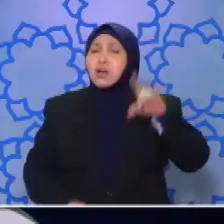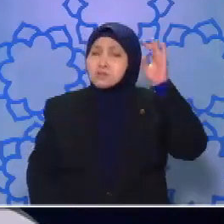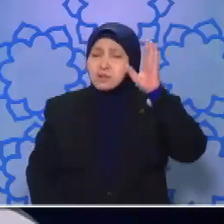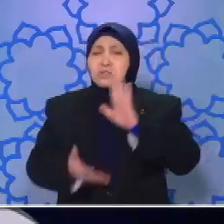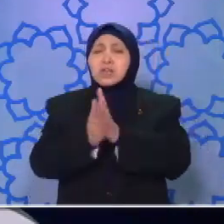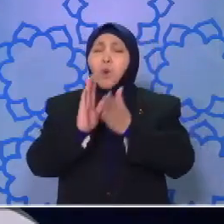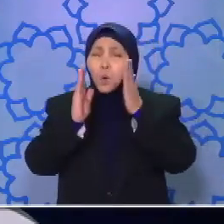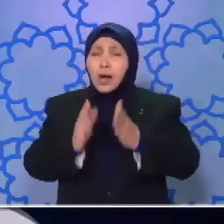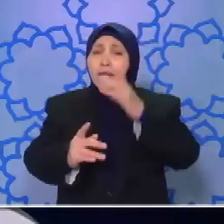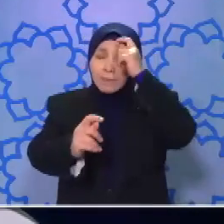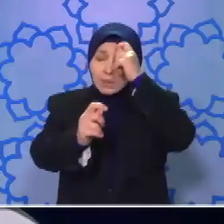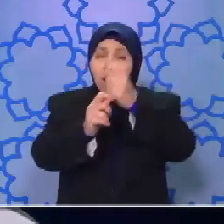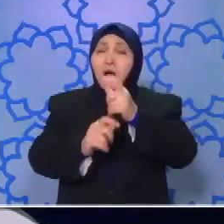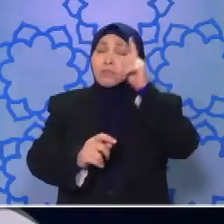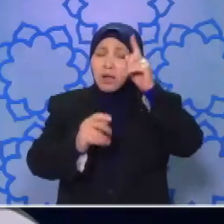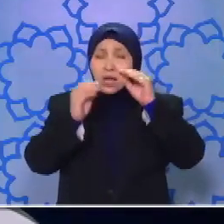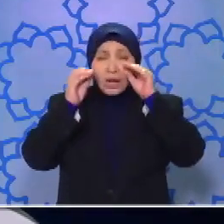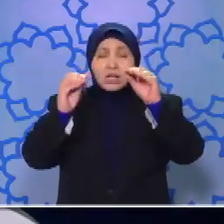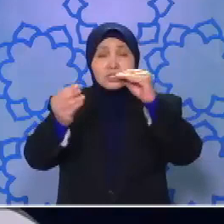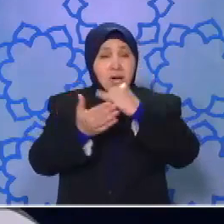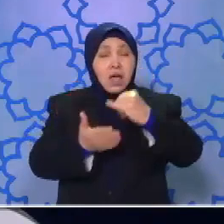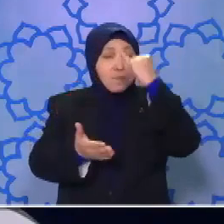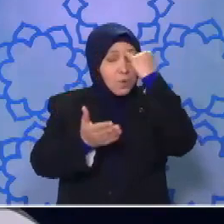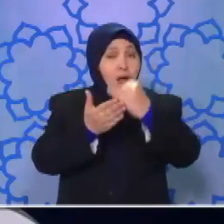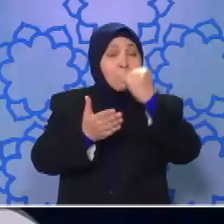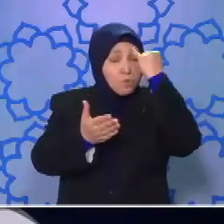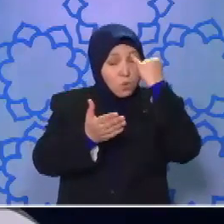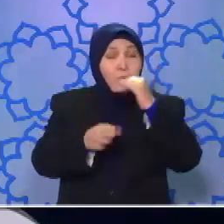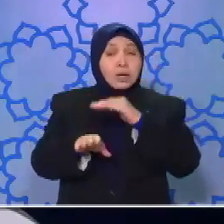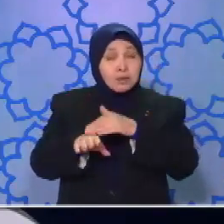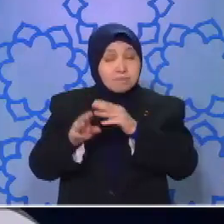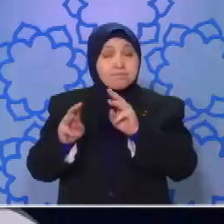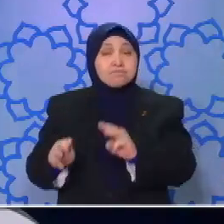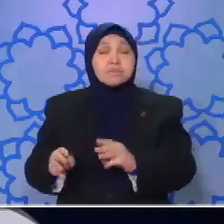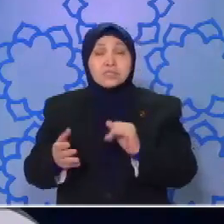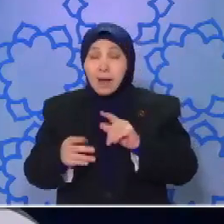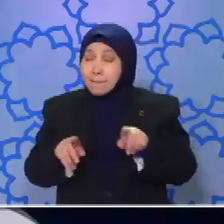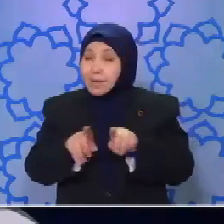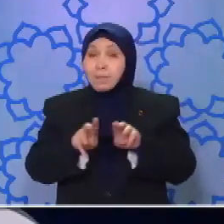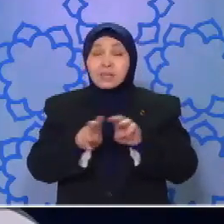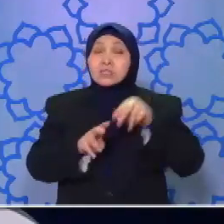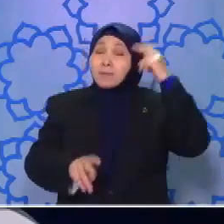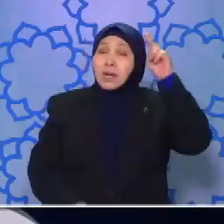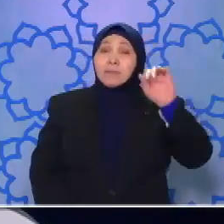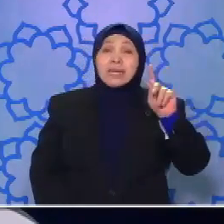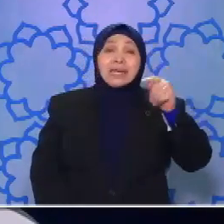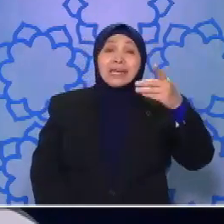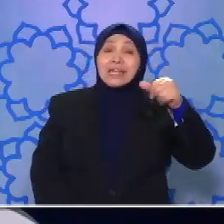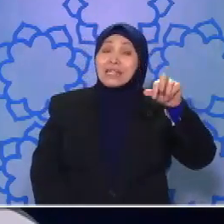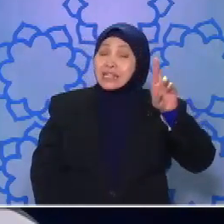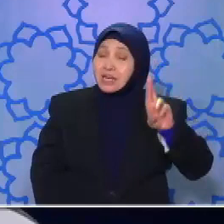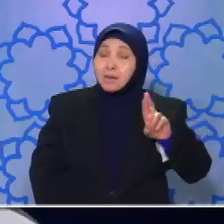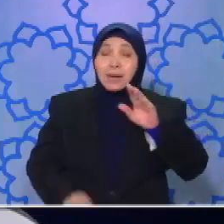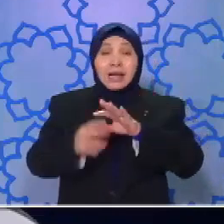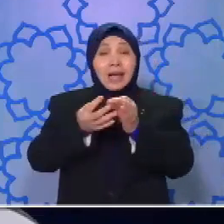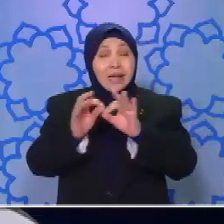orang bertakwa, Allah akan ajarkan ilmu-ilmu kepada beliau, ya. Sama macam Nabi Khidir ini, dia adalah abdan min ibadina pada